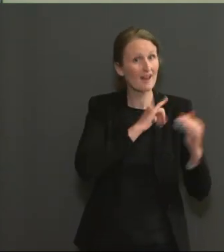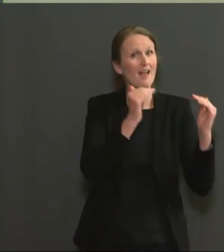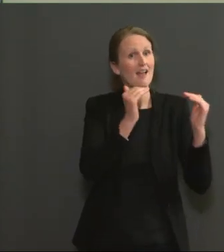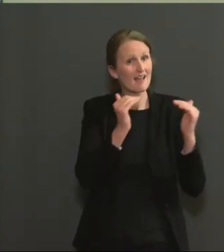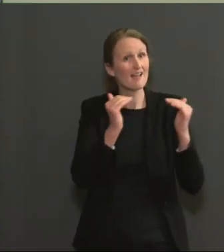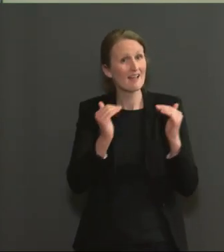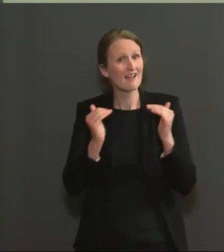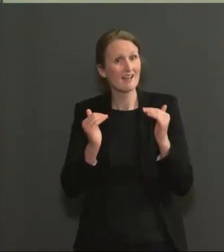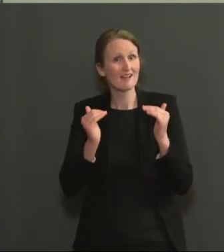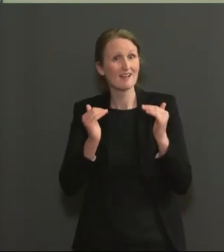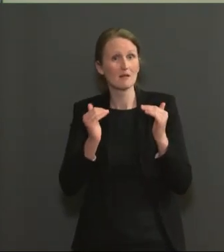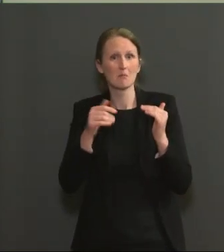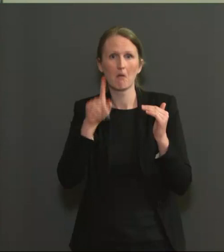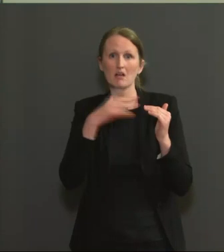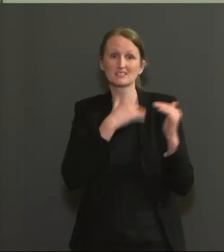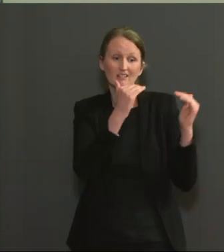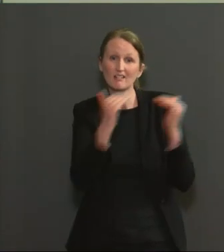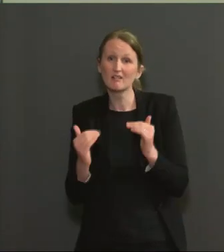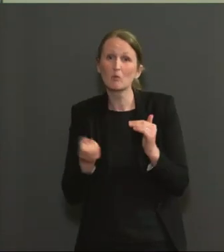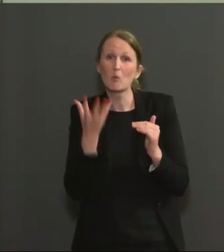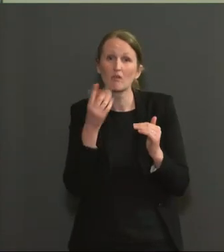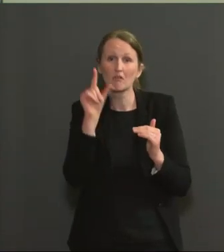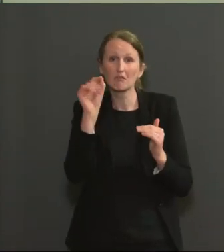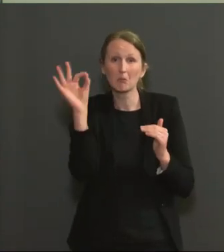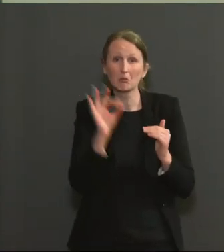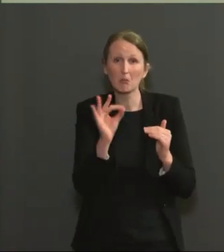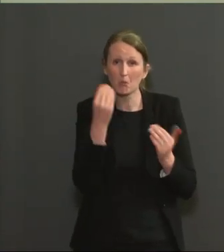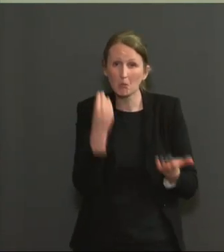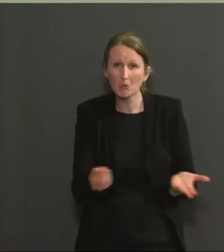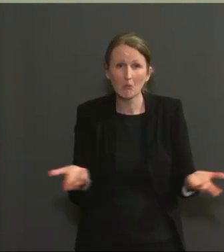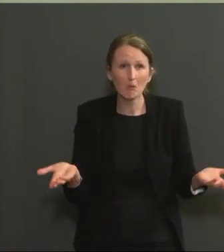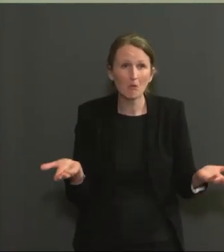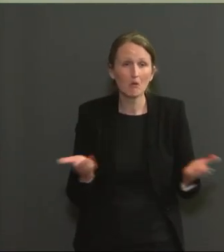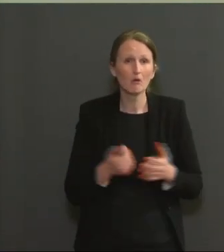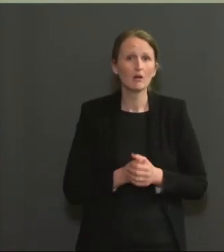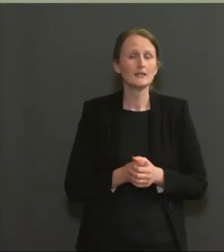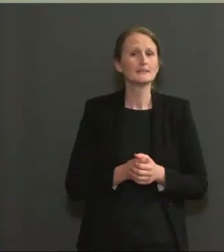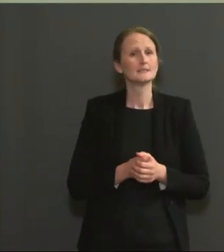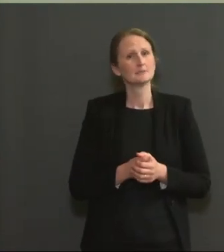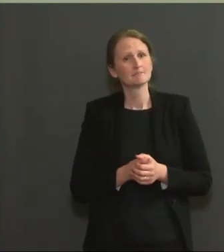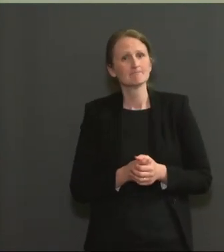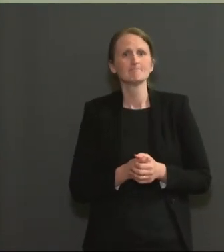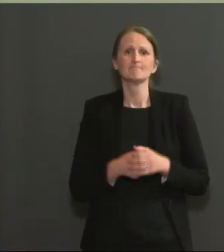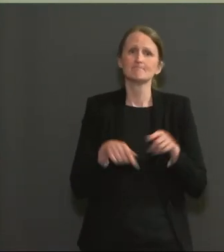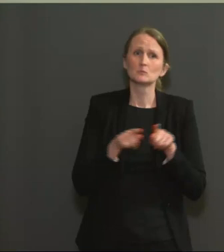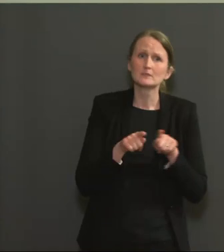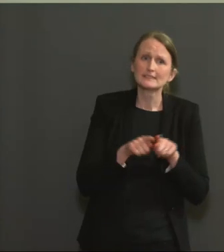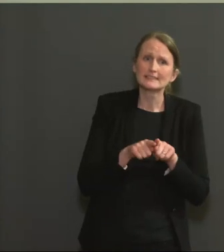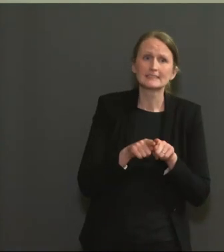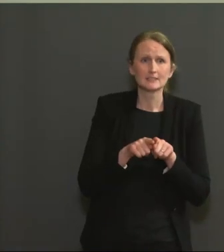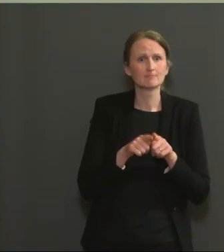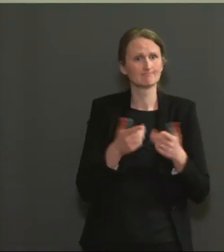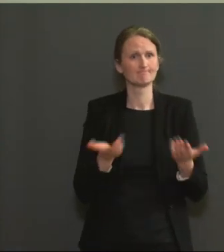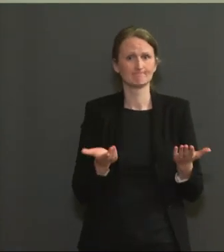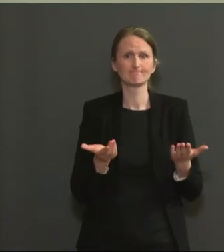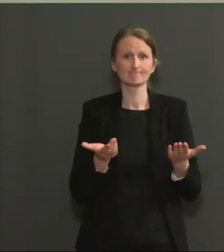sur base hebdomadaire ça signifie aussi que le nombre d'infections diminue de 50 %